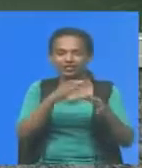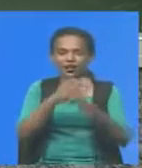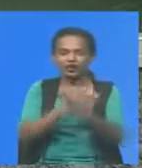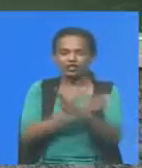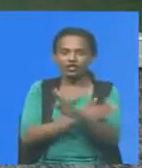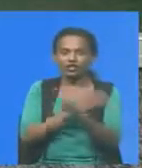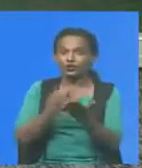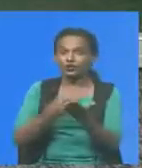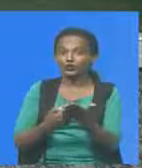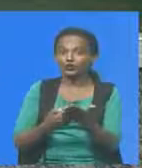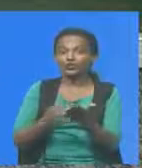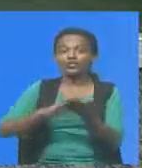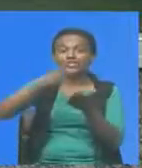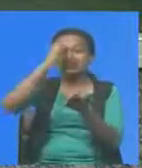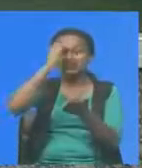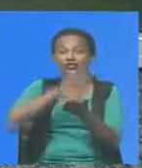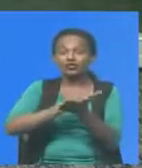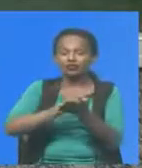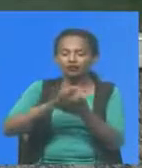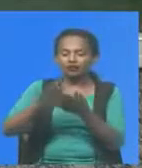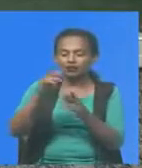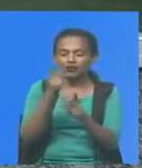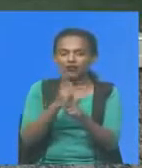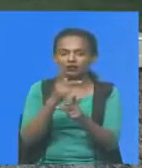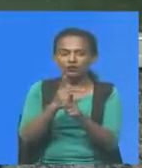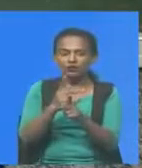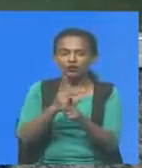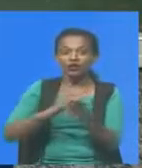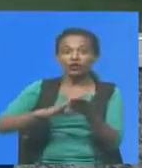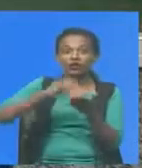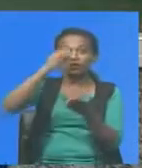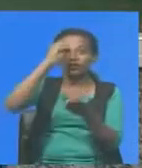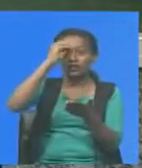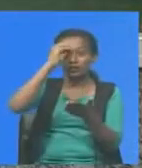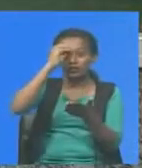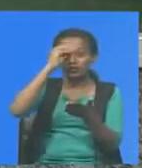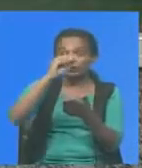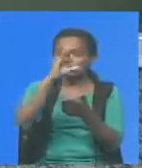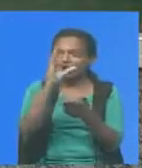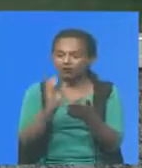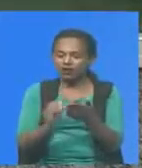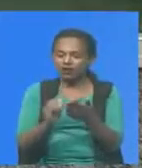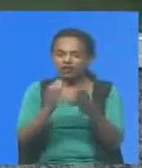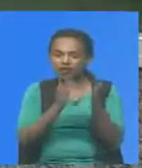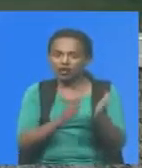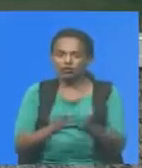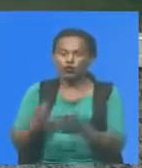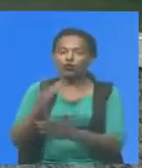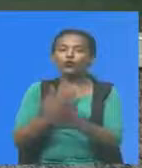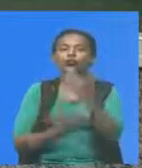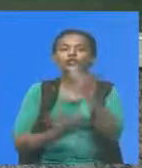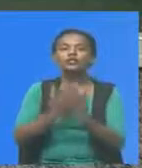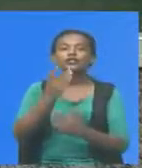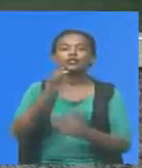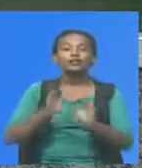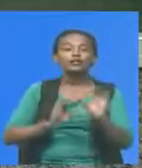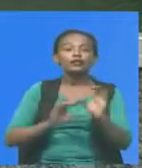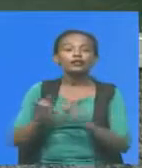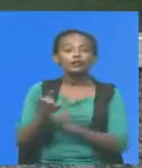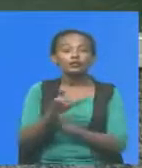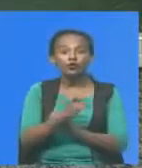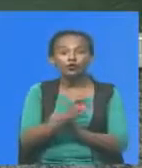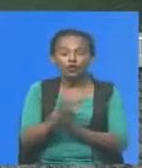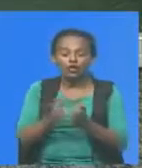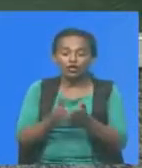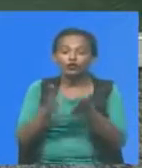እንዲሁም የትምህርት ጥራትን ለማስጠበቅ የትምህርት ፍኖተ ካርታ ተዘጋጅቶ ውይይት እየተደረገበት ሲሆን